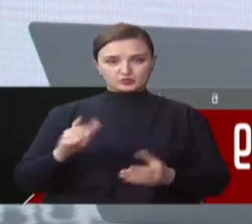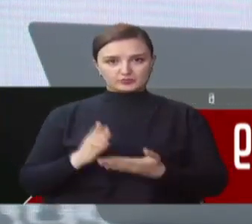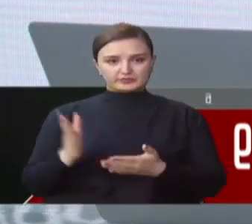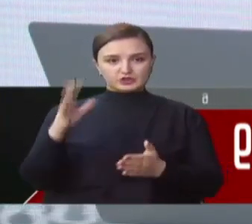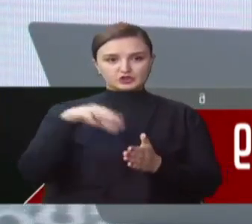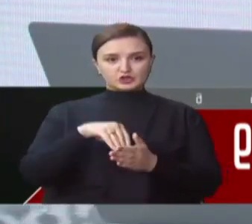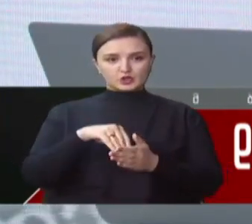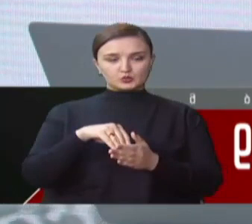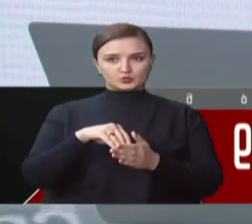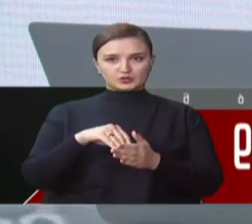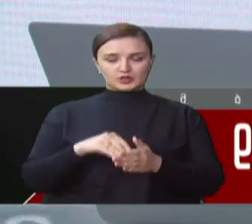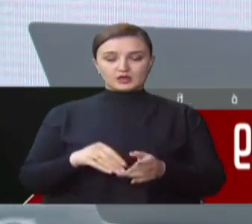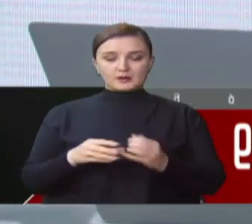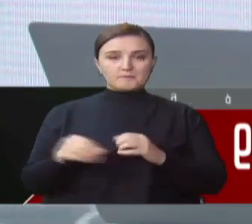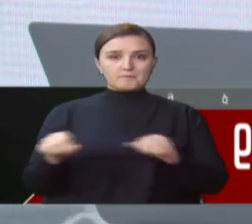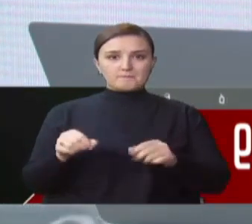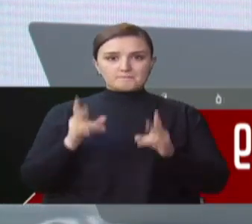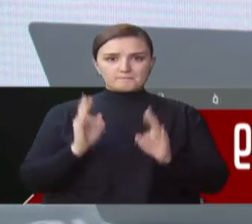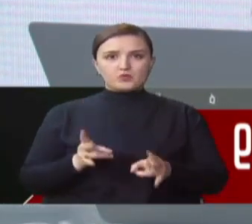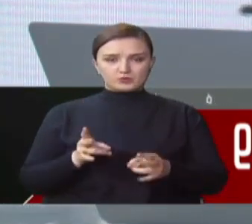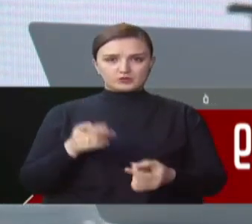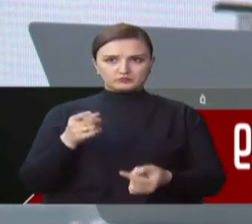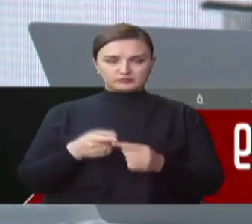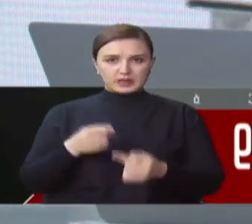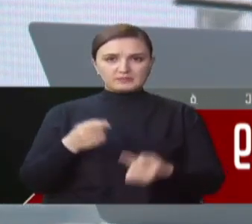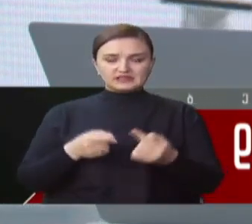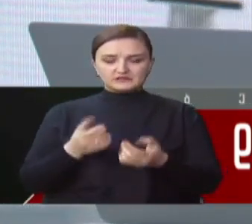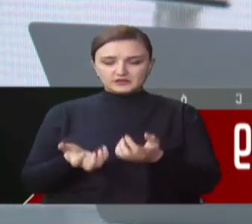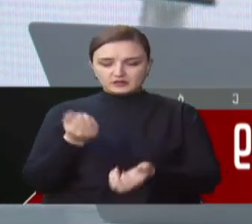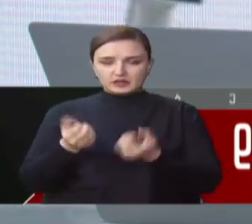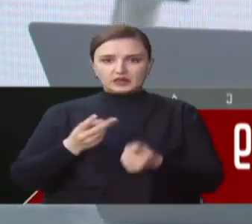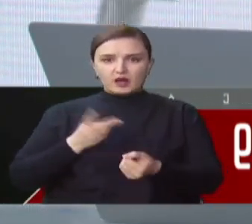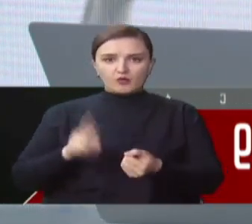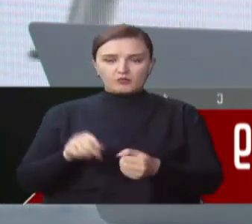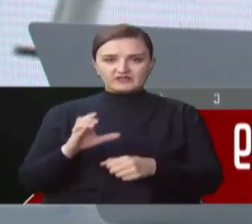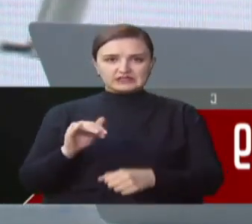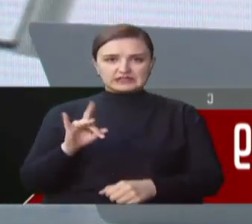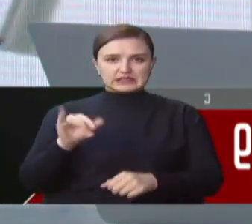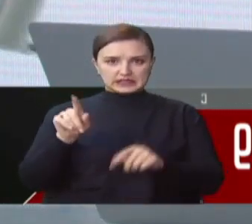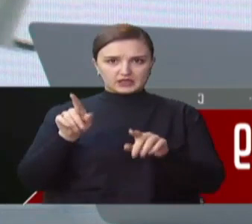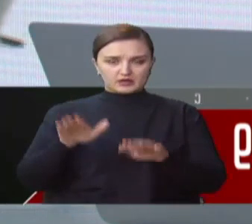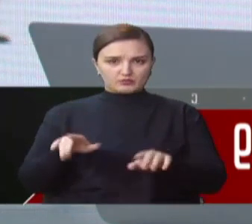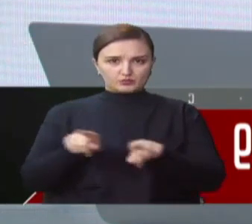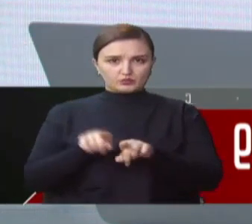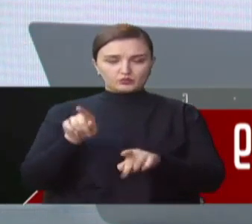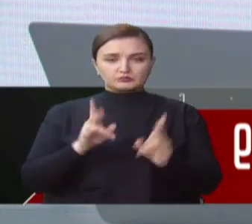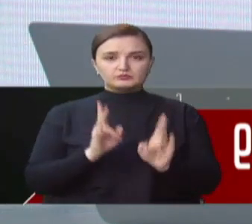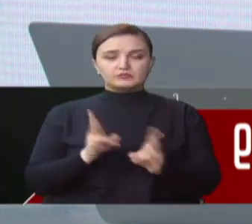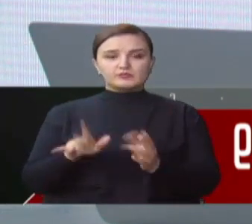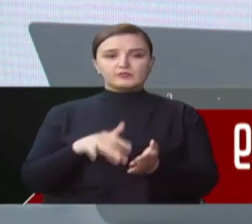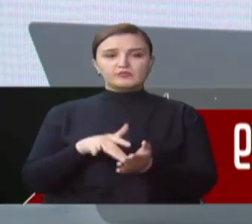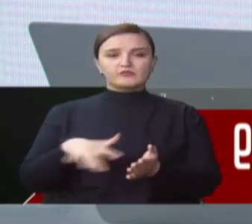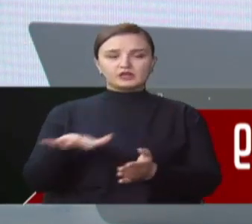chartuli. Stikiis shedegebs ebrzvian Siriashi, sadats dashavebulta da daghupulta raodenoba qovel saatshi itsvleba. Dazarlebul kveqnebs